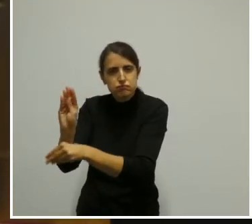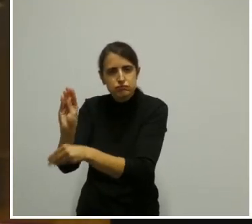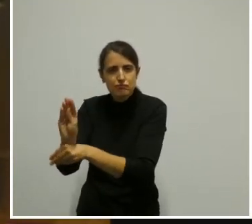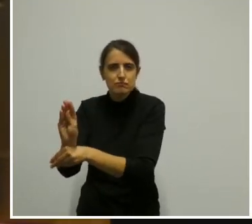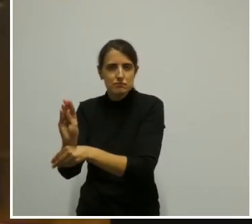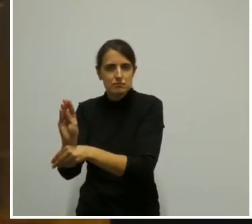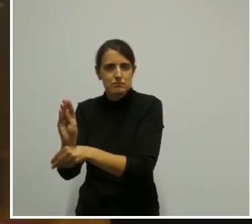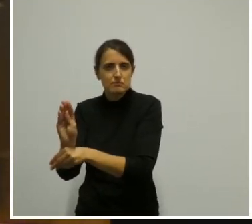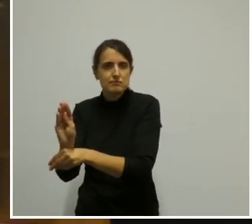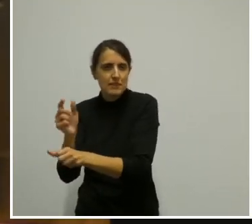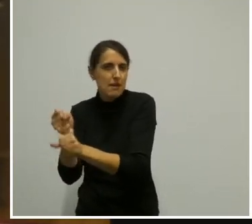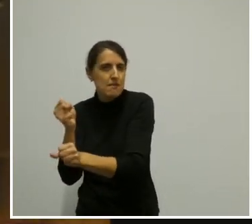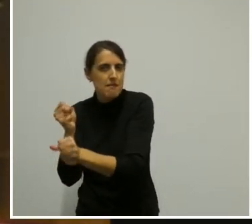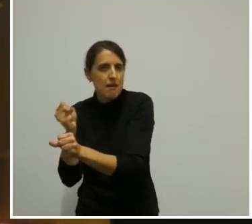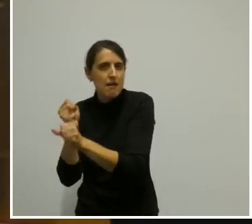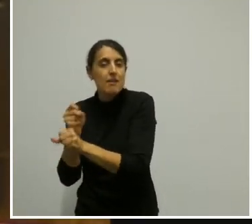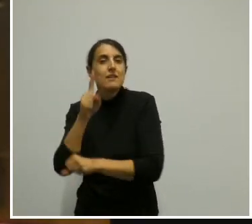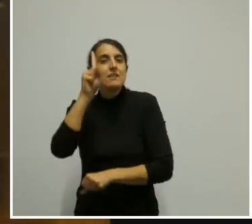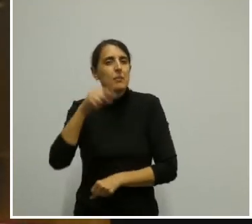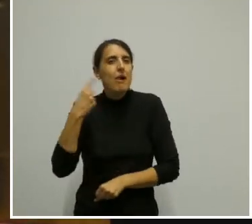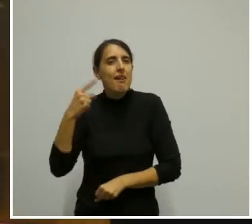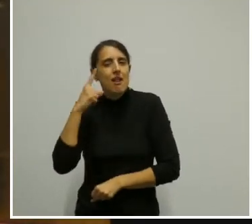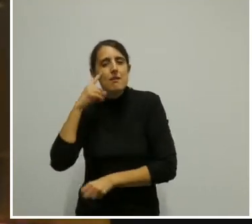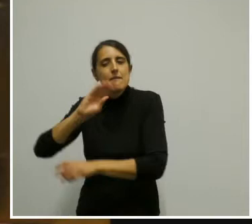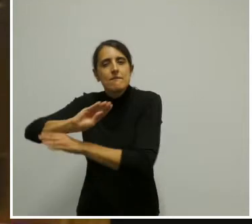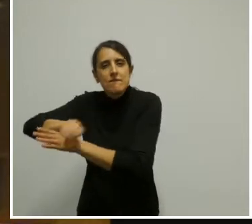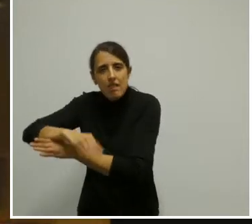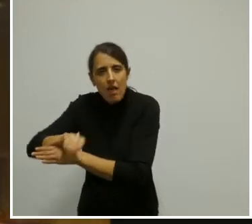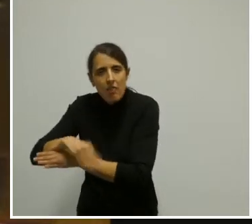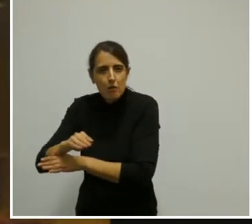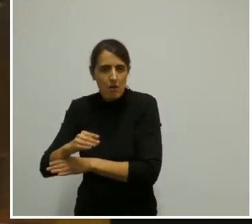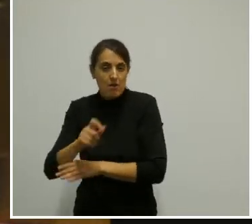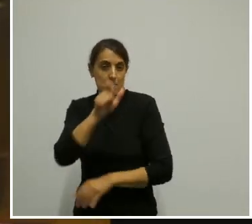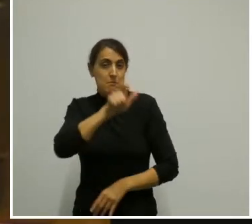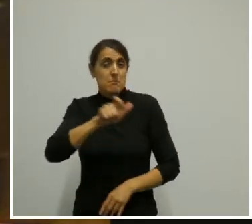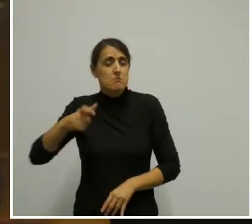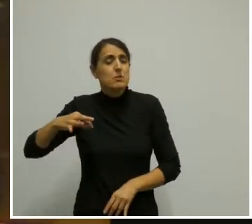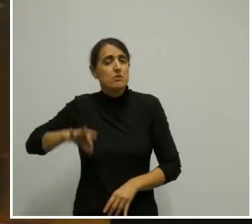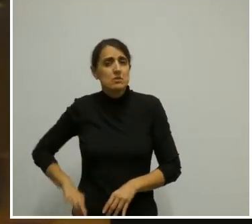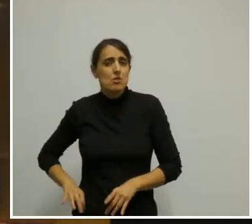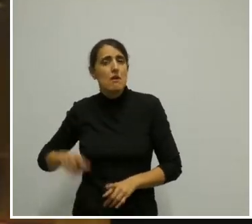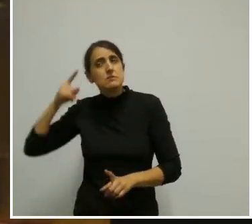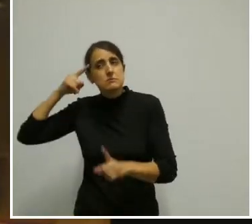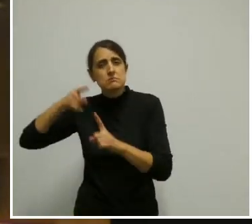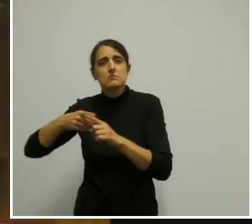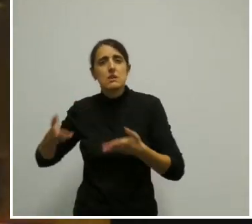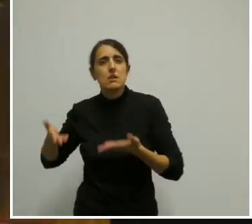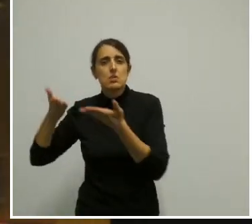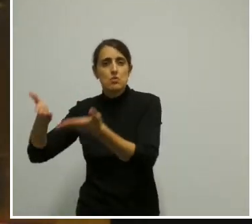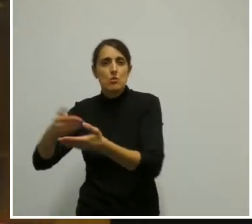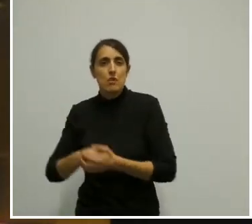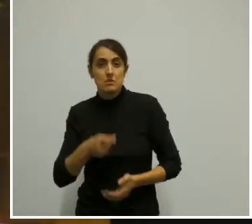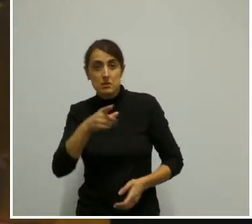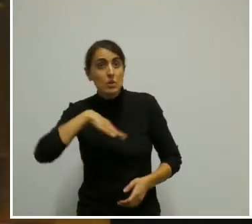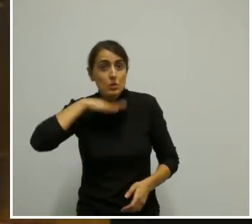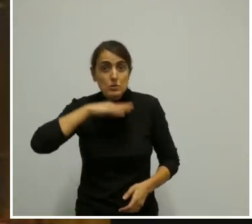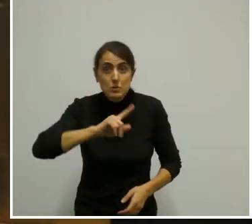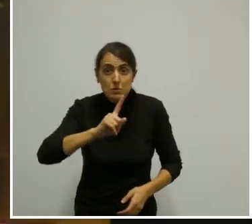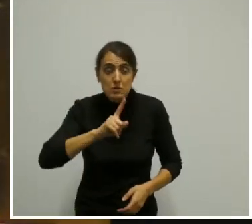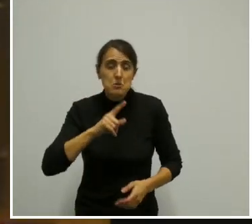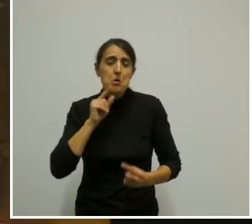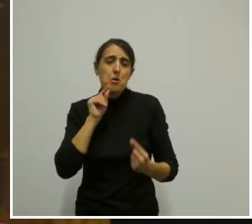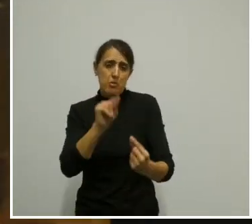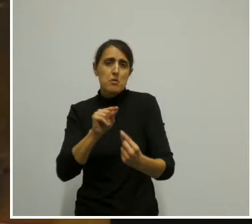teniu les vetlladores, totes aquestes figures ajuden. Que són insuficients? Es podria